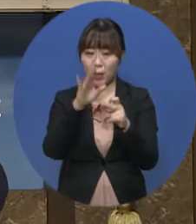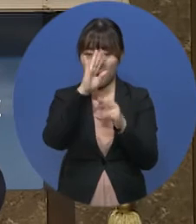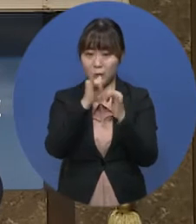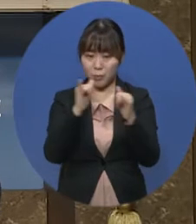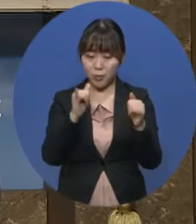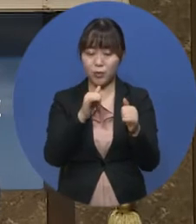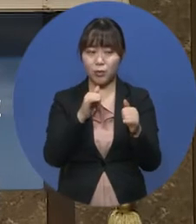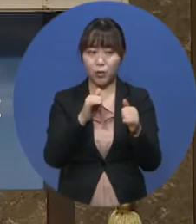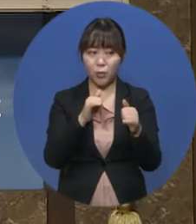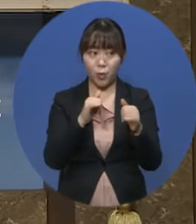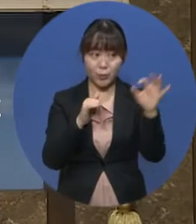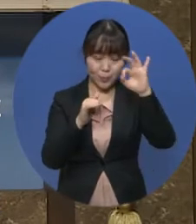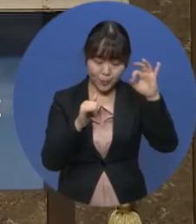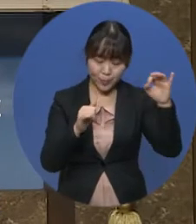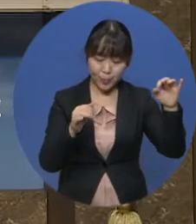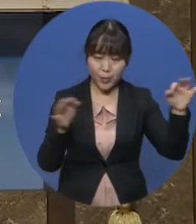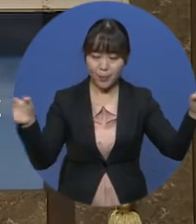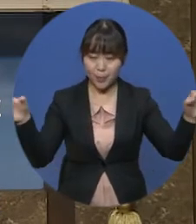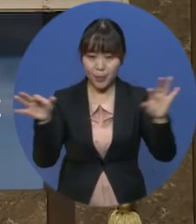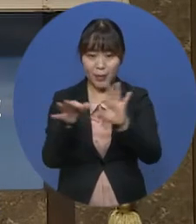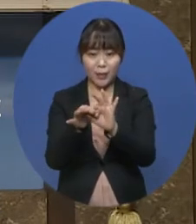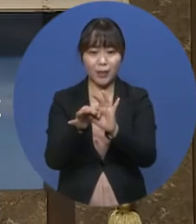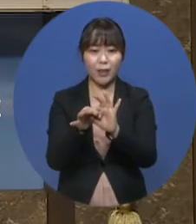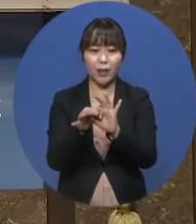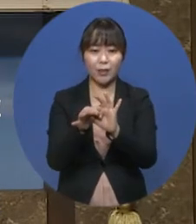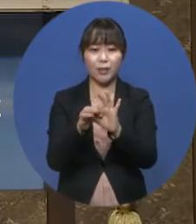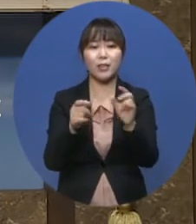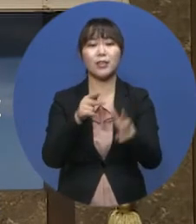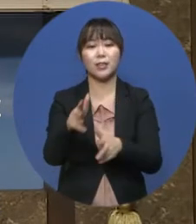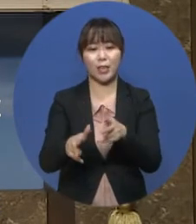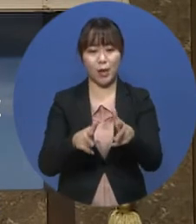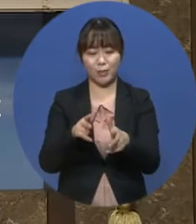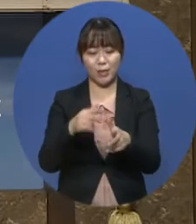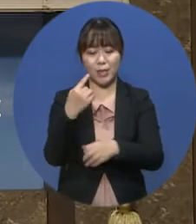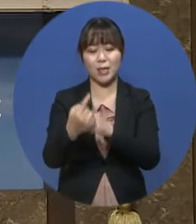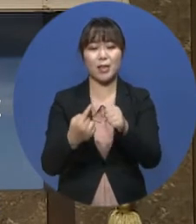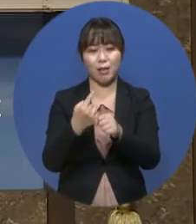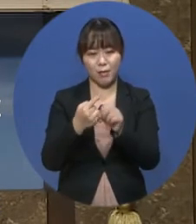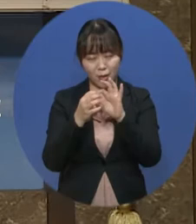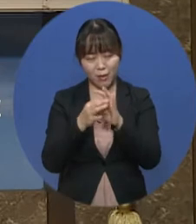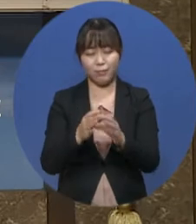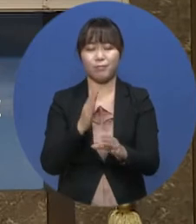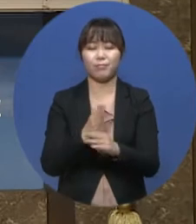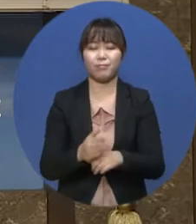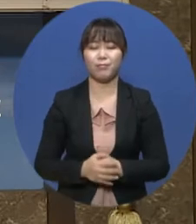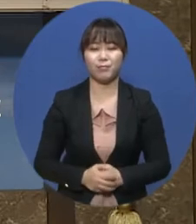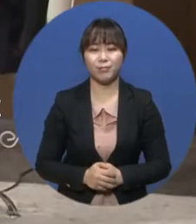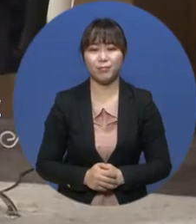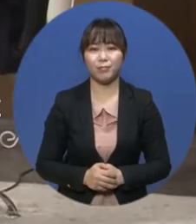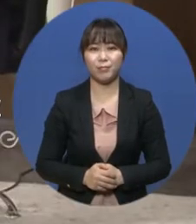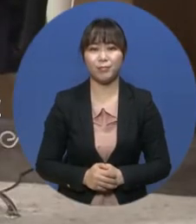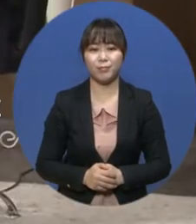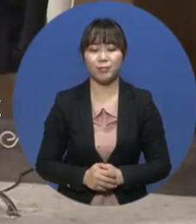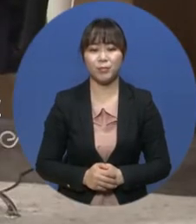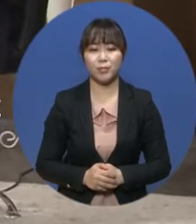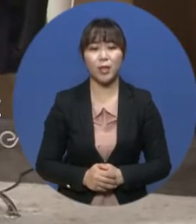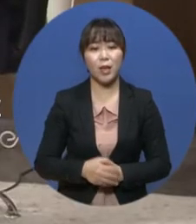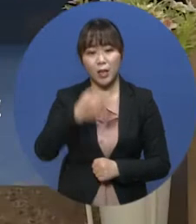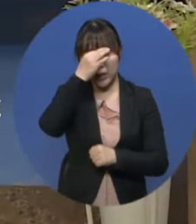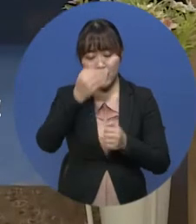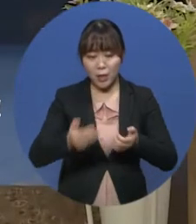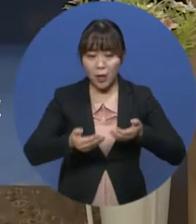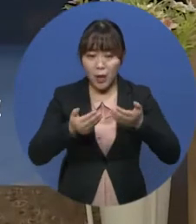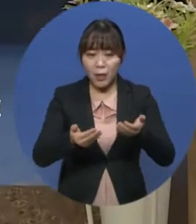환자분을 섭외를 해서 연결 시켜 드리는 사업부 아연 종 하고 있습니다 아 그럼 그 재능 기부를